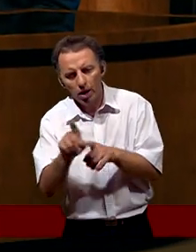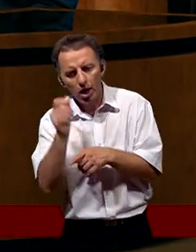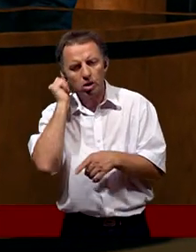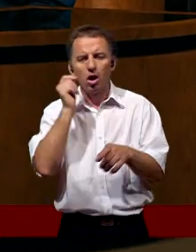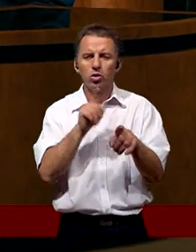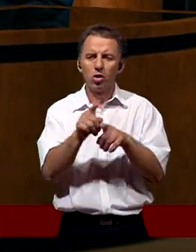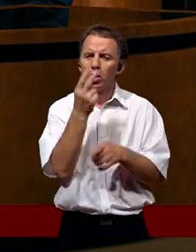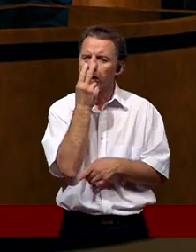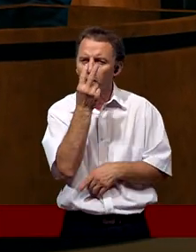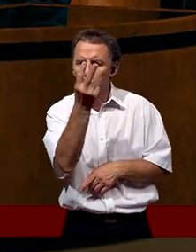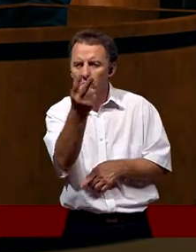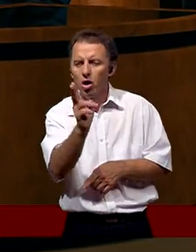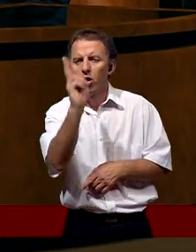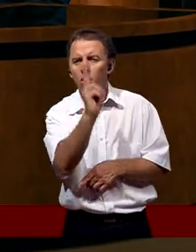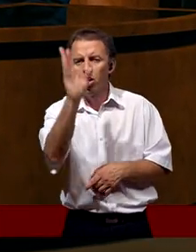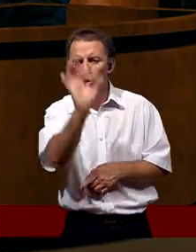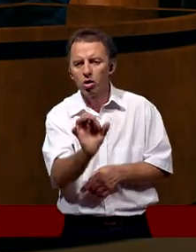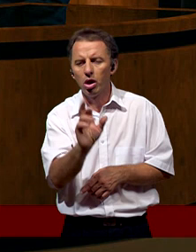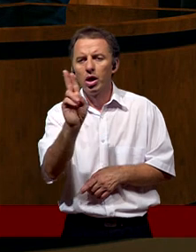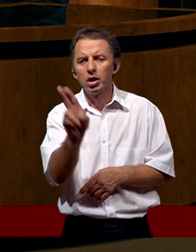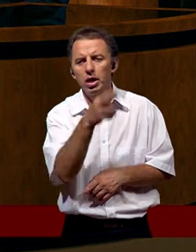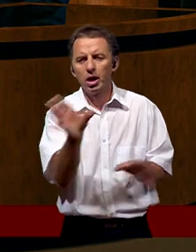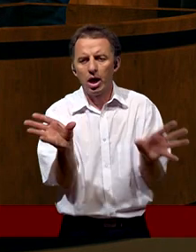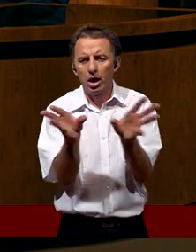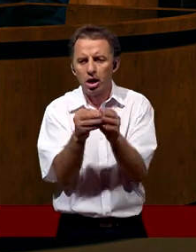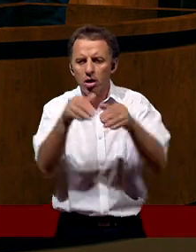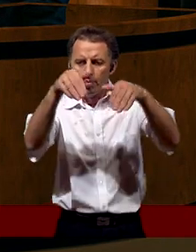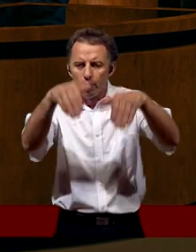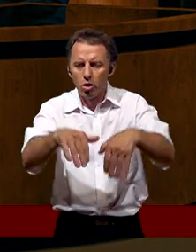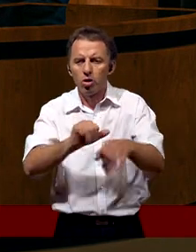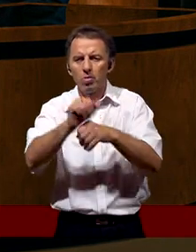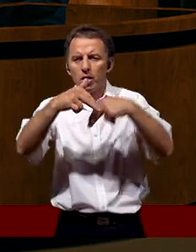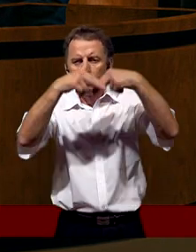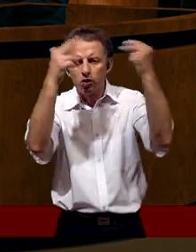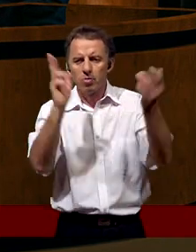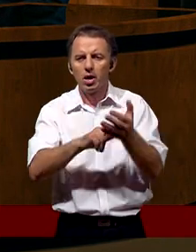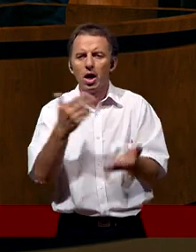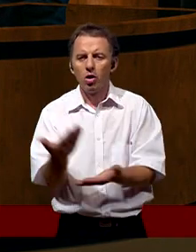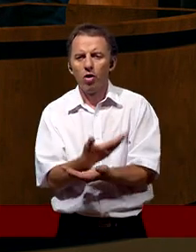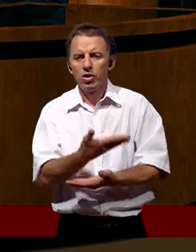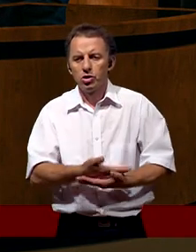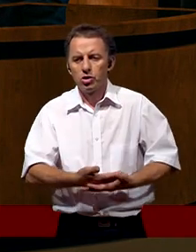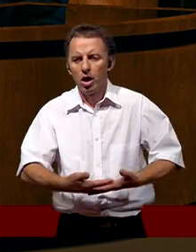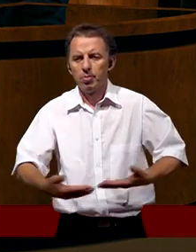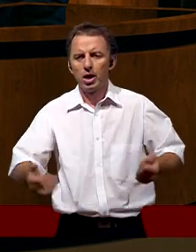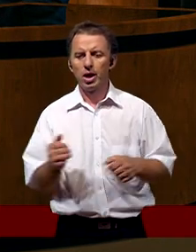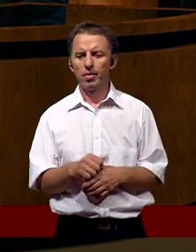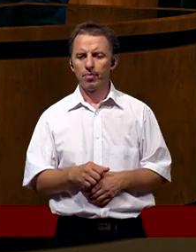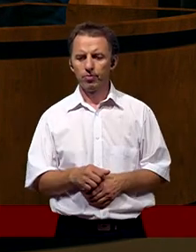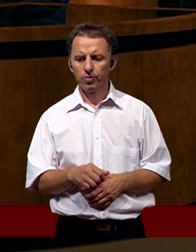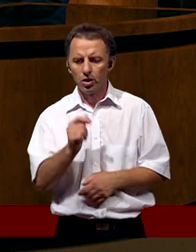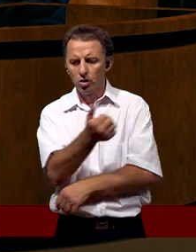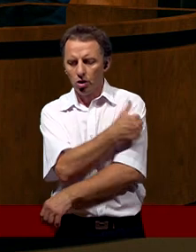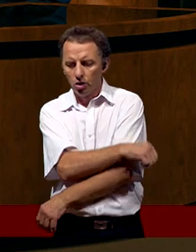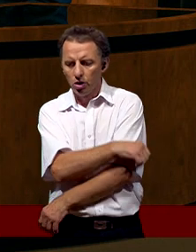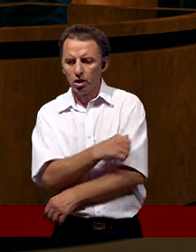brata, siostrę, żeby zobaczyć kogoś, kto kiedyś razem z nami może być w niebie i na nowej ziemi. Tak, myślę też,